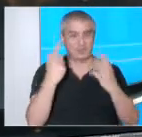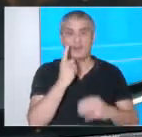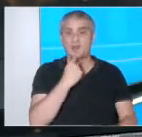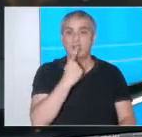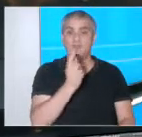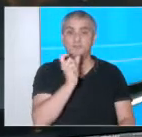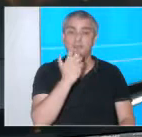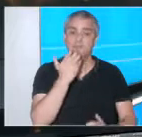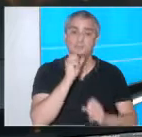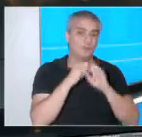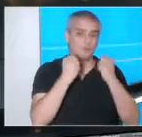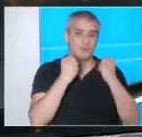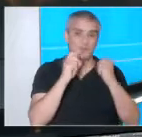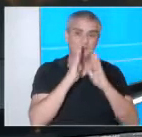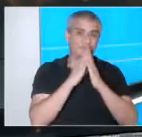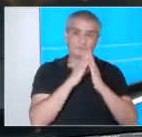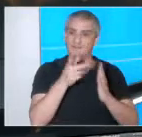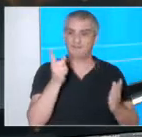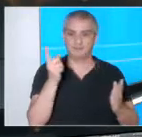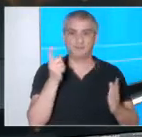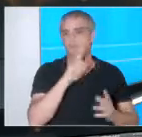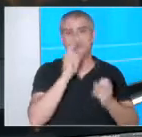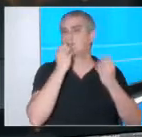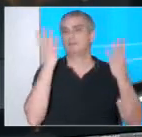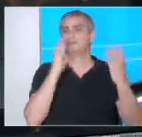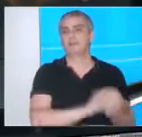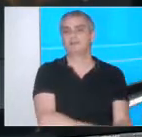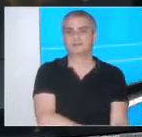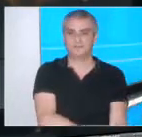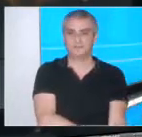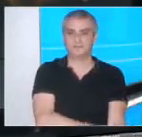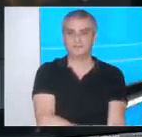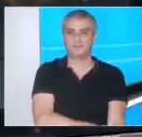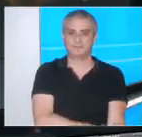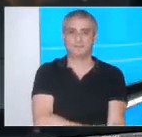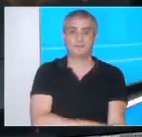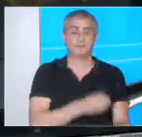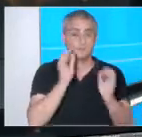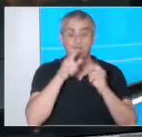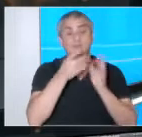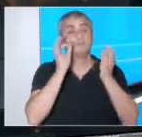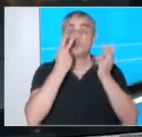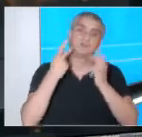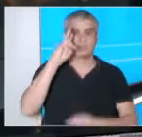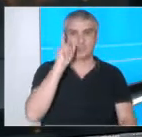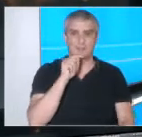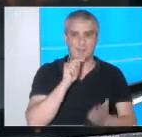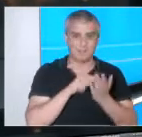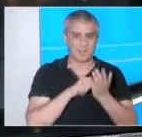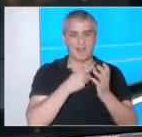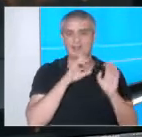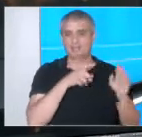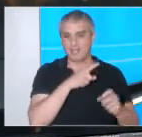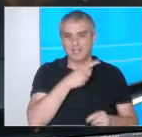לומר על איזושהי פרשה בתורה, בכל ספר שתבחר, שהיא לא מופלאה. לא, הפרשות האלה מיוחדות, וזו מיוחדת שבעתיים, כי זה על שרה,